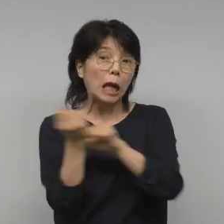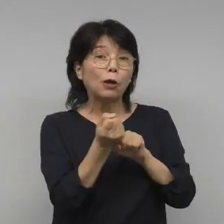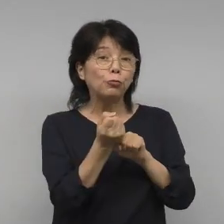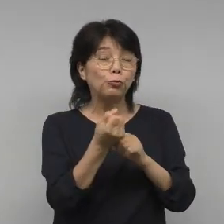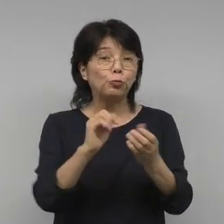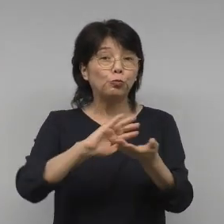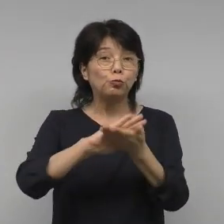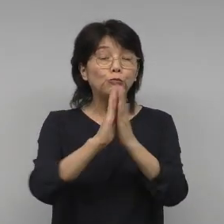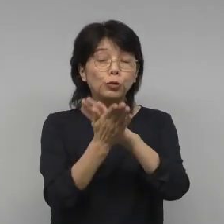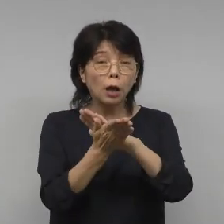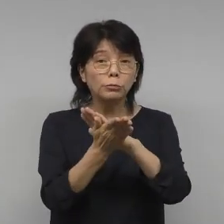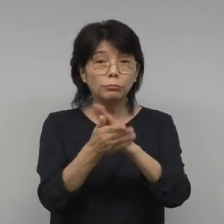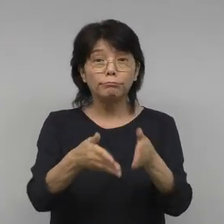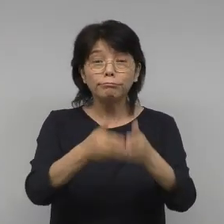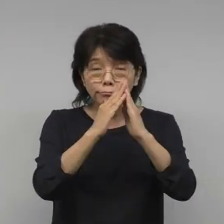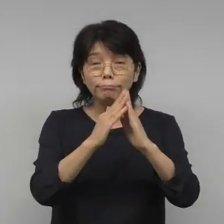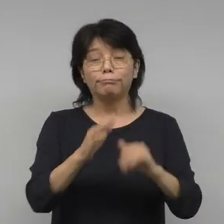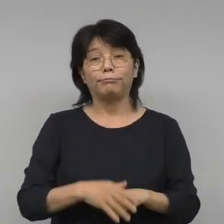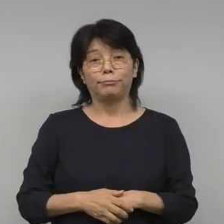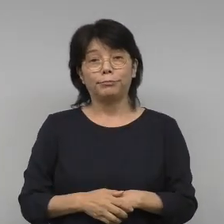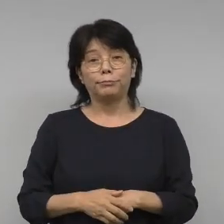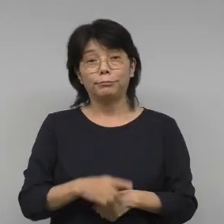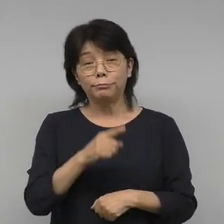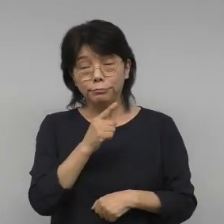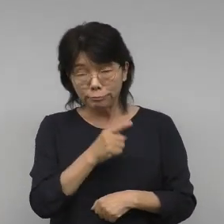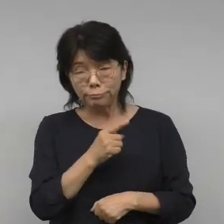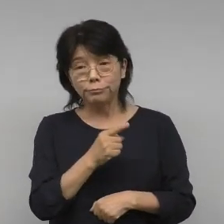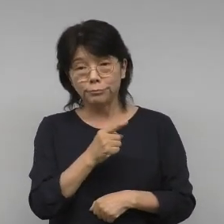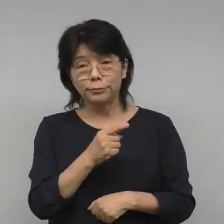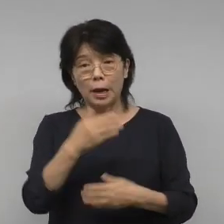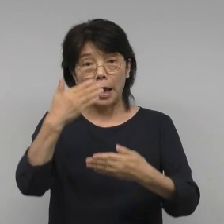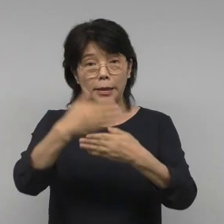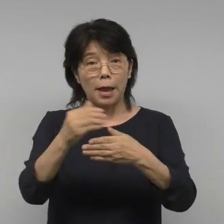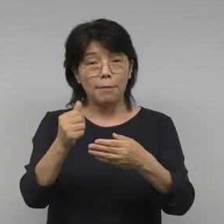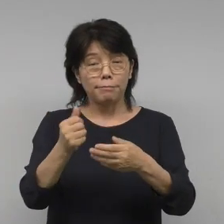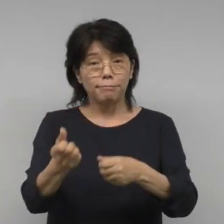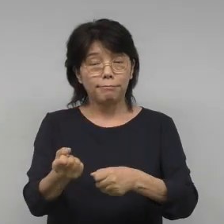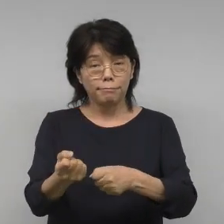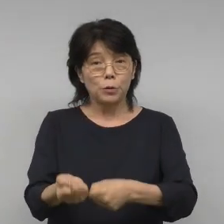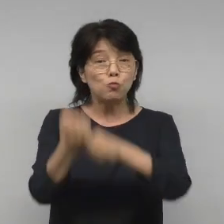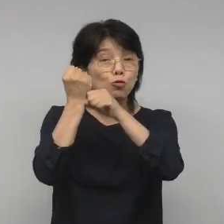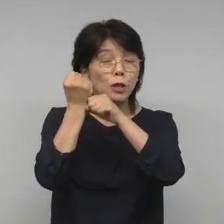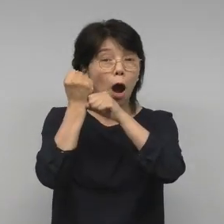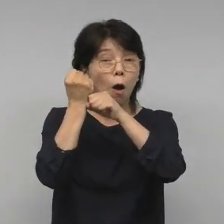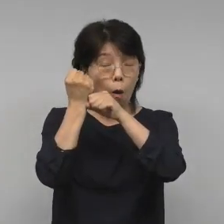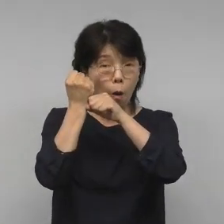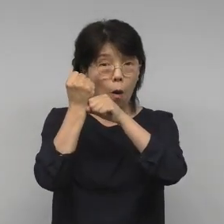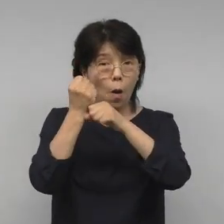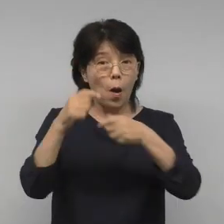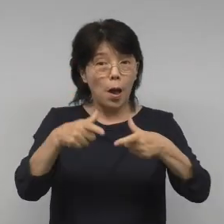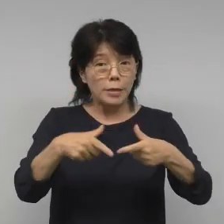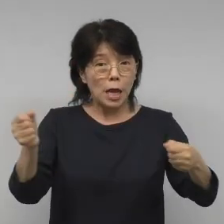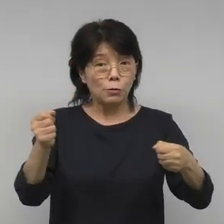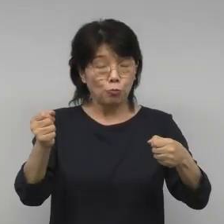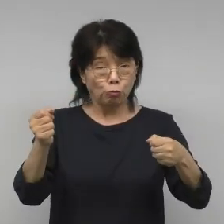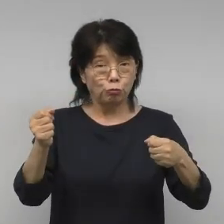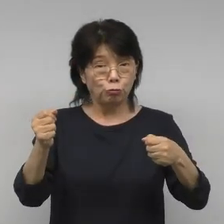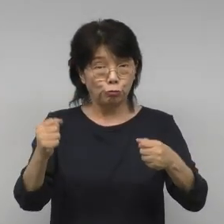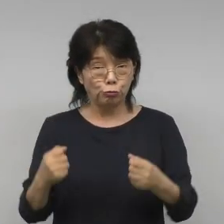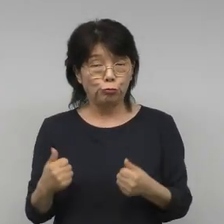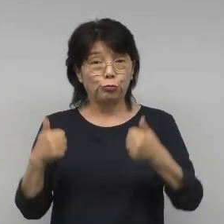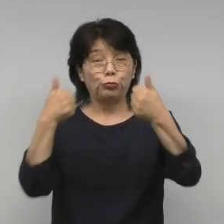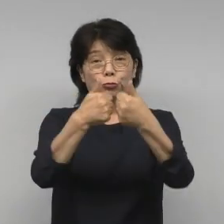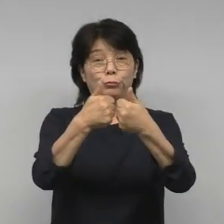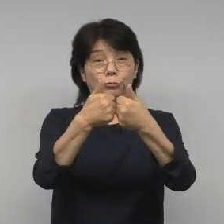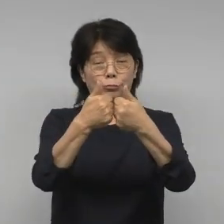と、そして、彼女たちが県大会で優勝して、全国大会出場するよっていう報告に